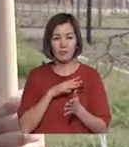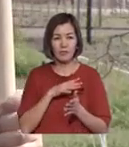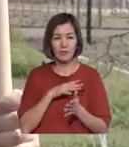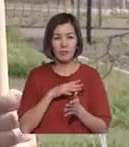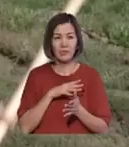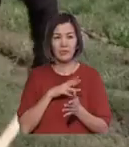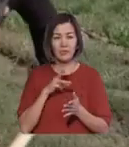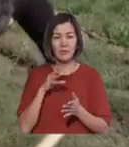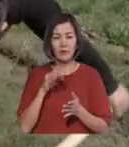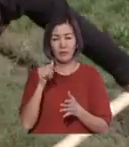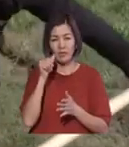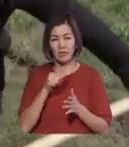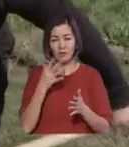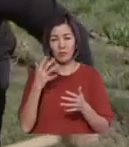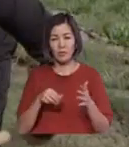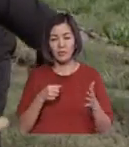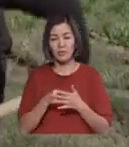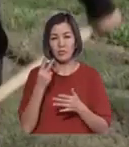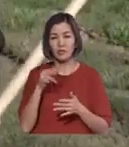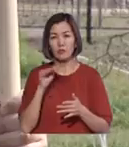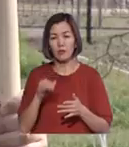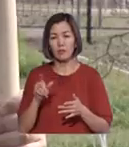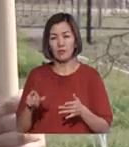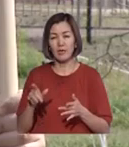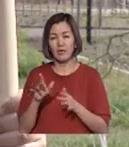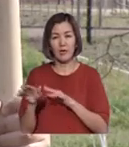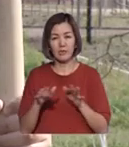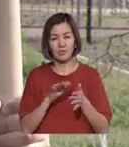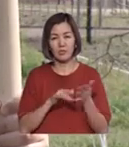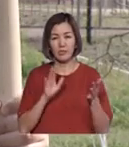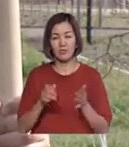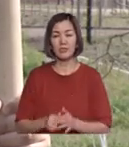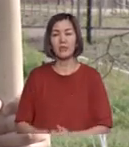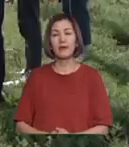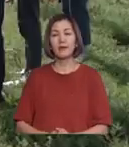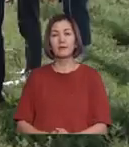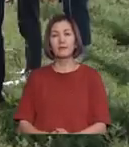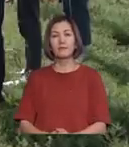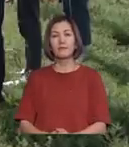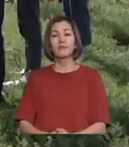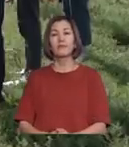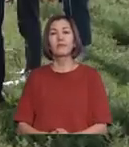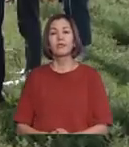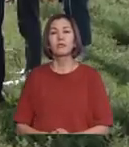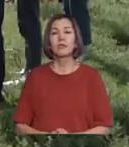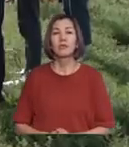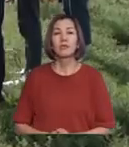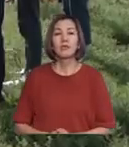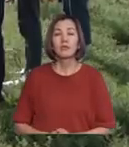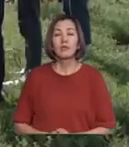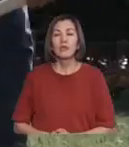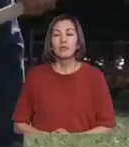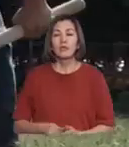Мамыр айының ортасына дейін 20000 адамға дейін шығып, осы акция бойынша жұмыстар жасайтын боламыз. Сарыөзек деп ат айтып тұрғандай,